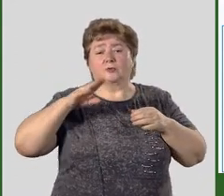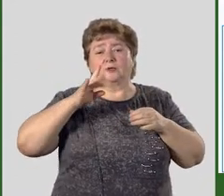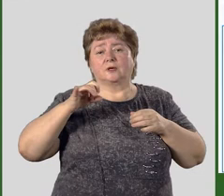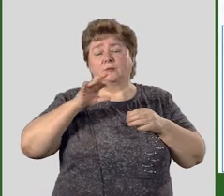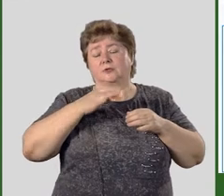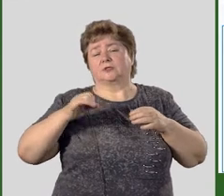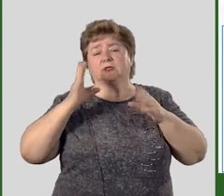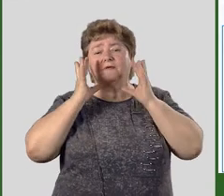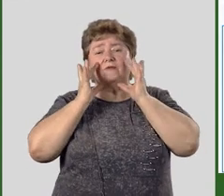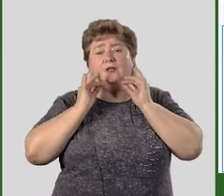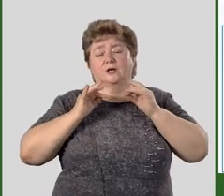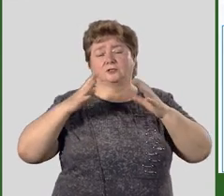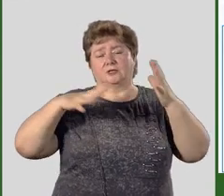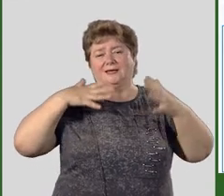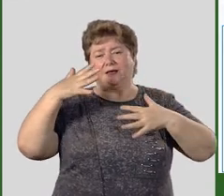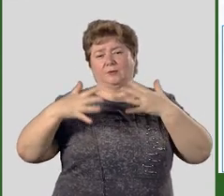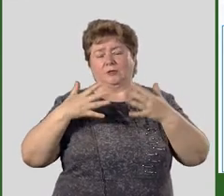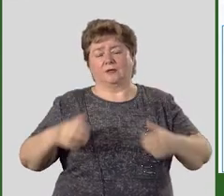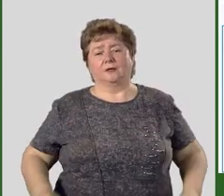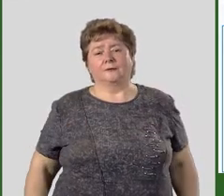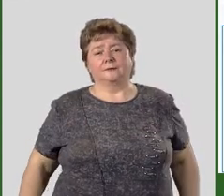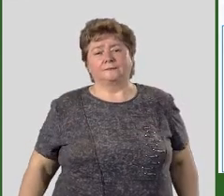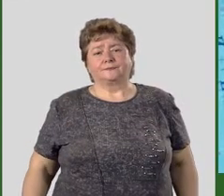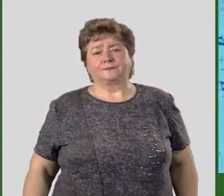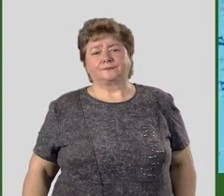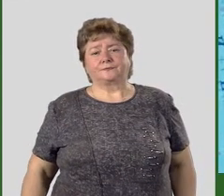субтропический влажный тип климата.